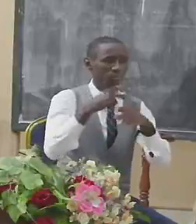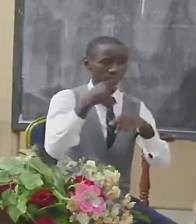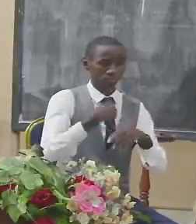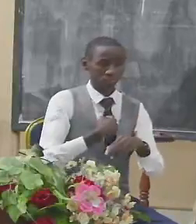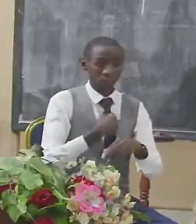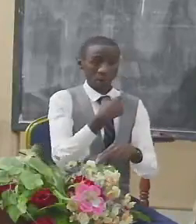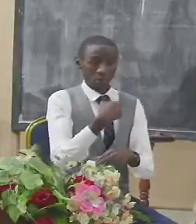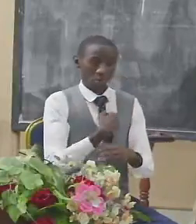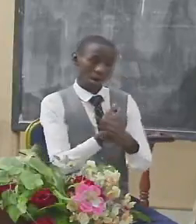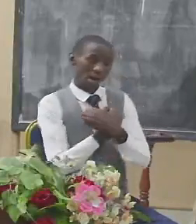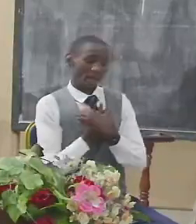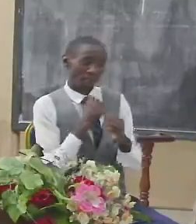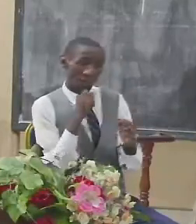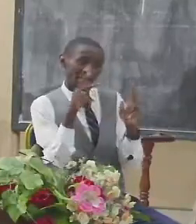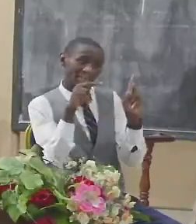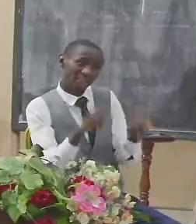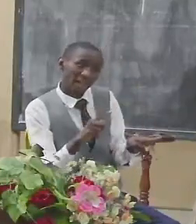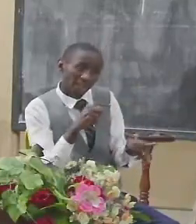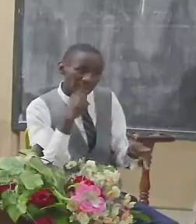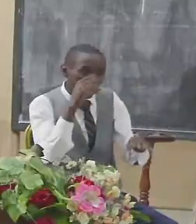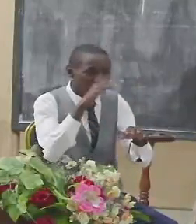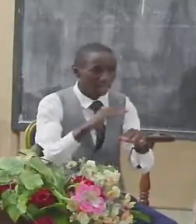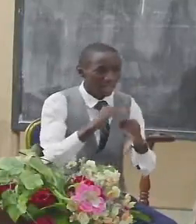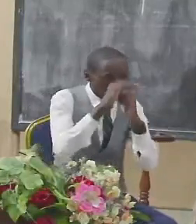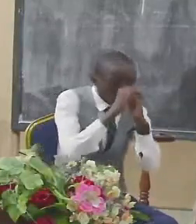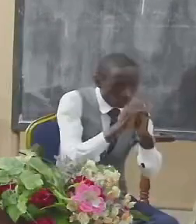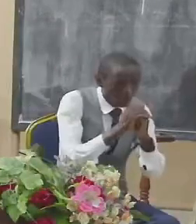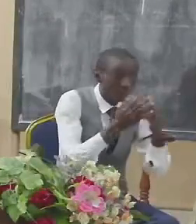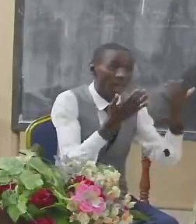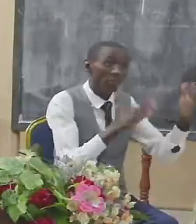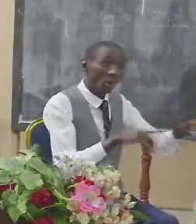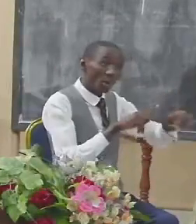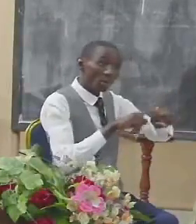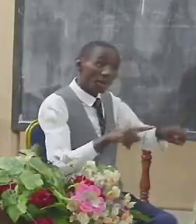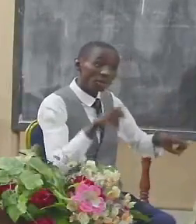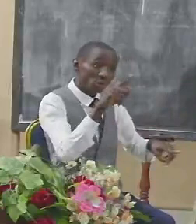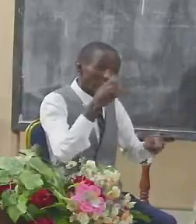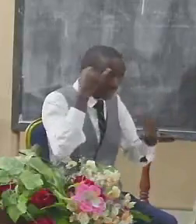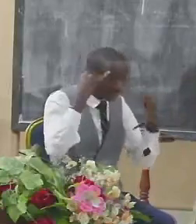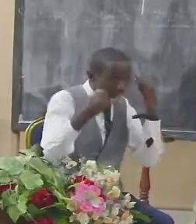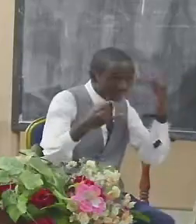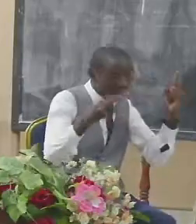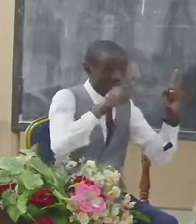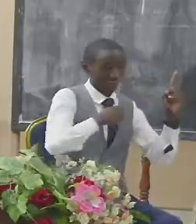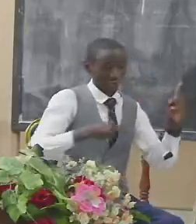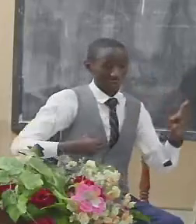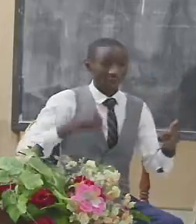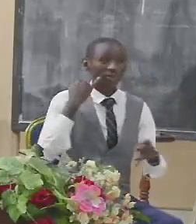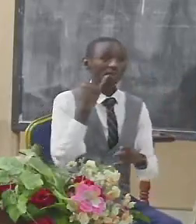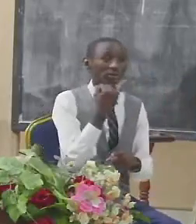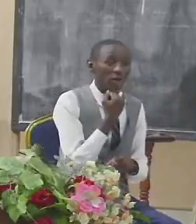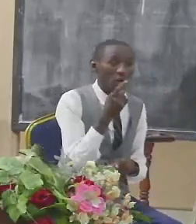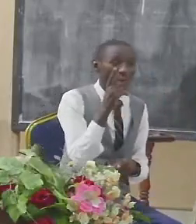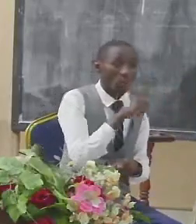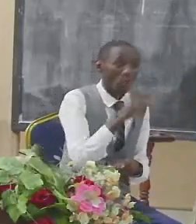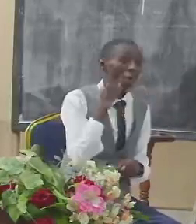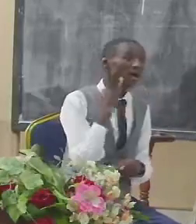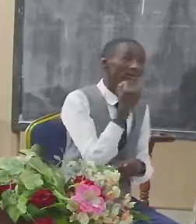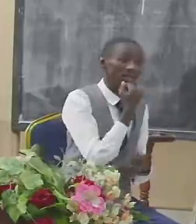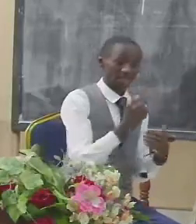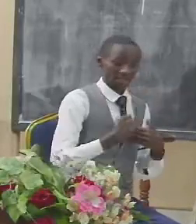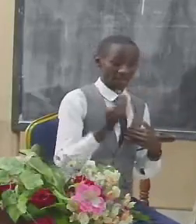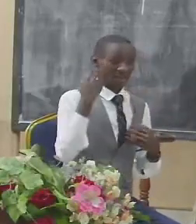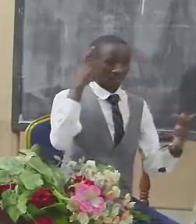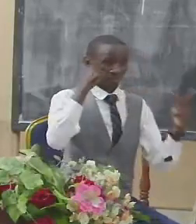yangu. Des gens qui évoquent les morts. Sitaki wanaguzi. Imaginez lui roi d'Israël. Fikirie ye mfalme wa Israel. Na gisi mu